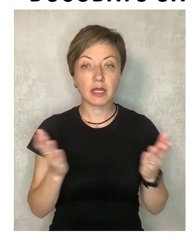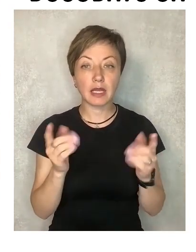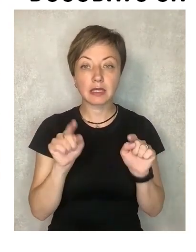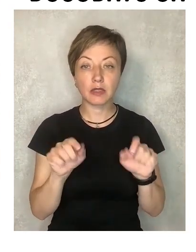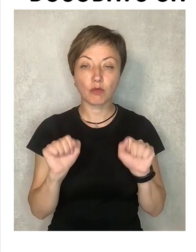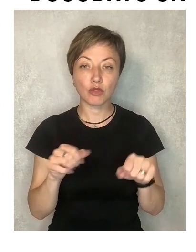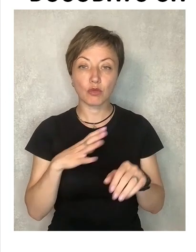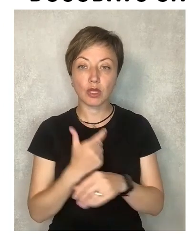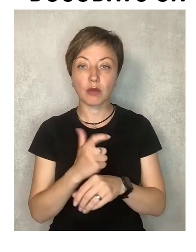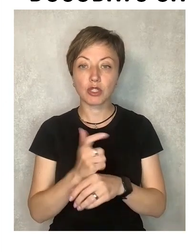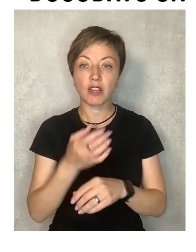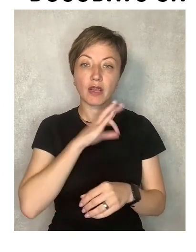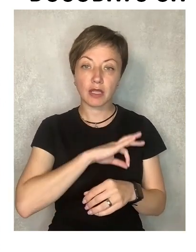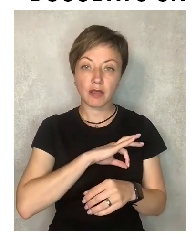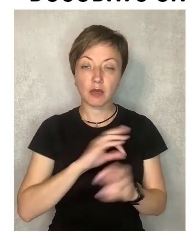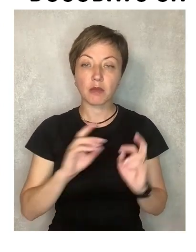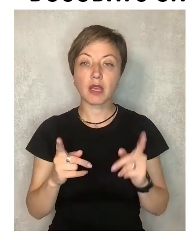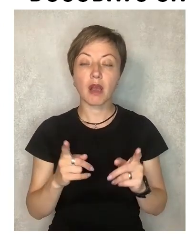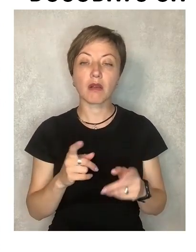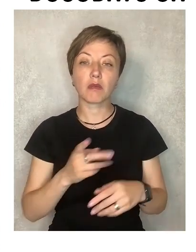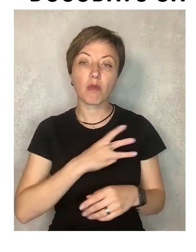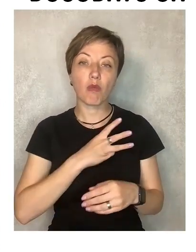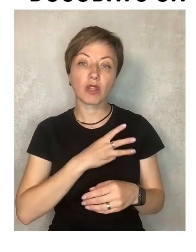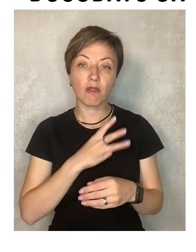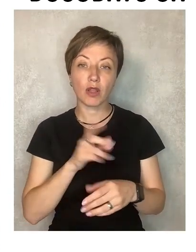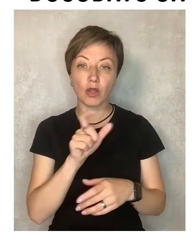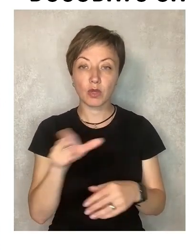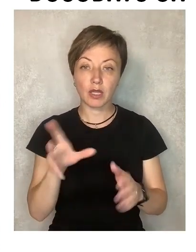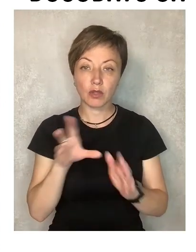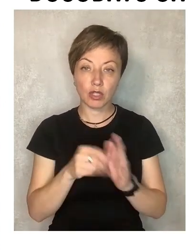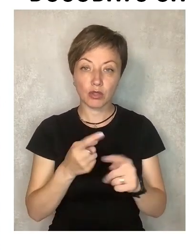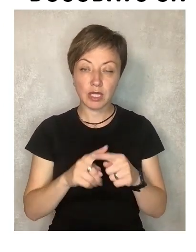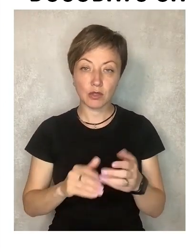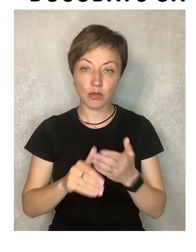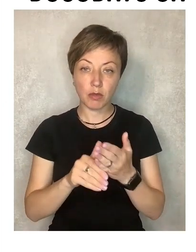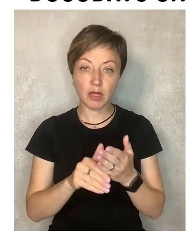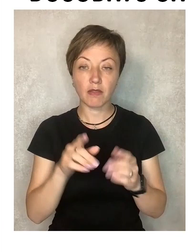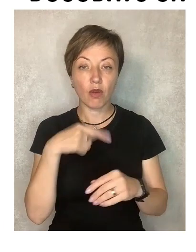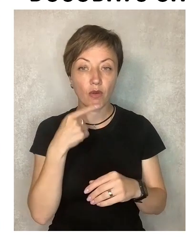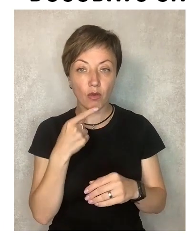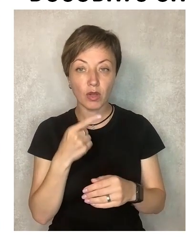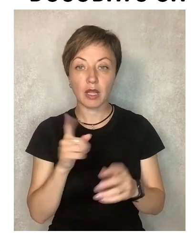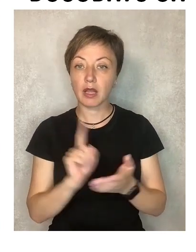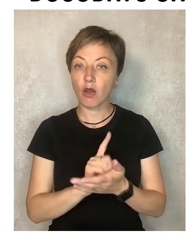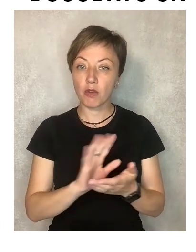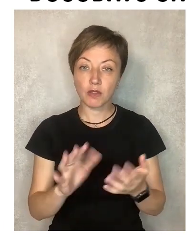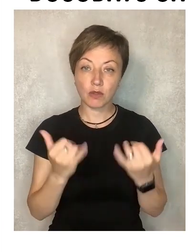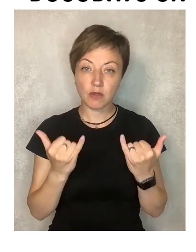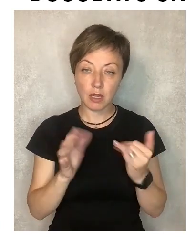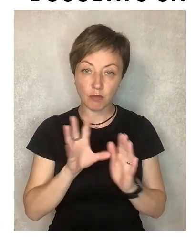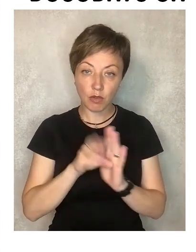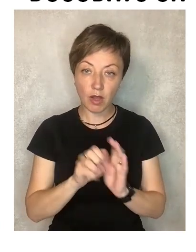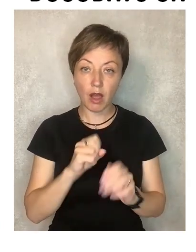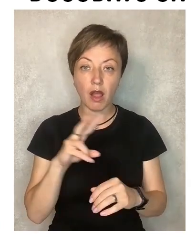найбільш ефективними, та як мотивувати людей залучатись до цих інструментів? Тобто, от як ви говорите, що їх не обов'язково зараз впроваджувати, але все ж